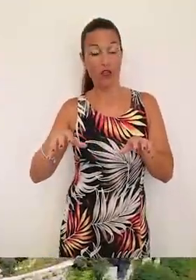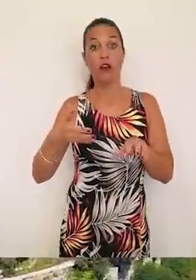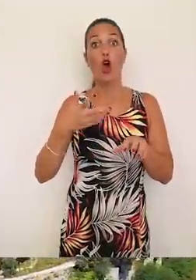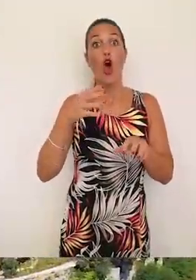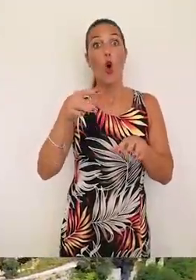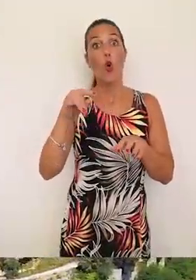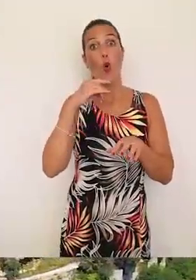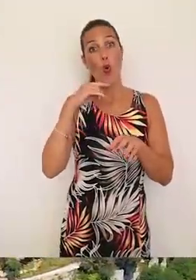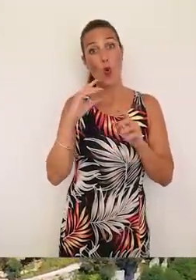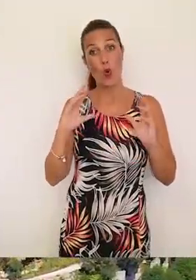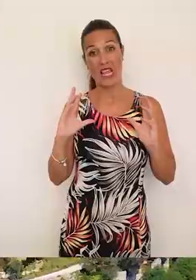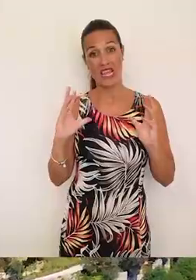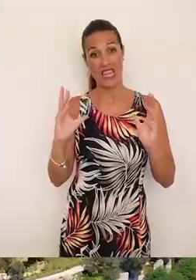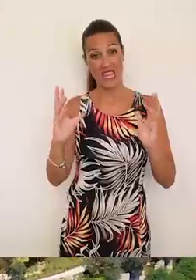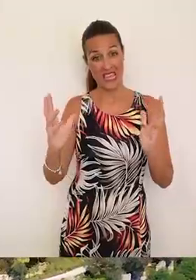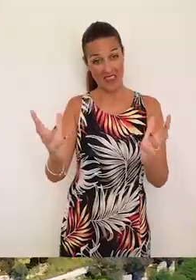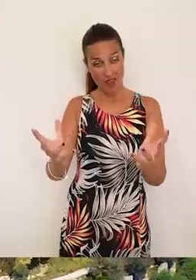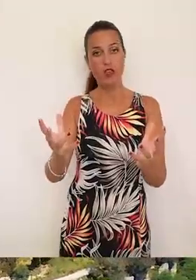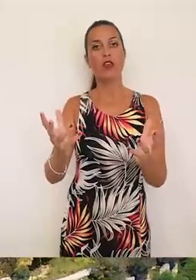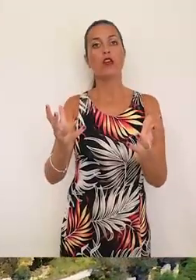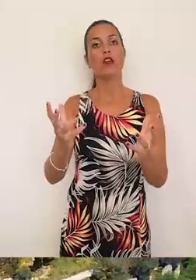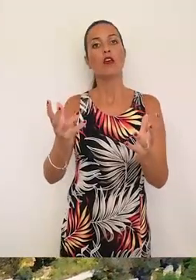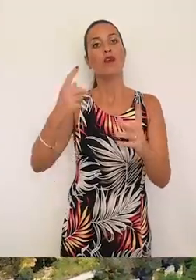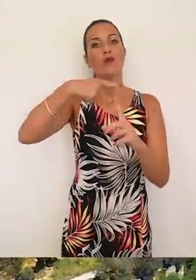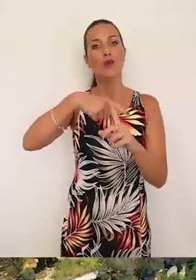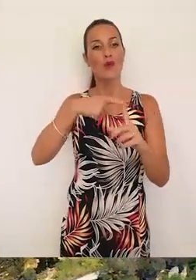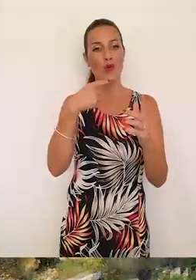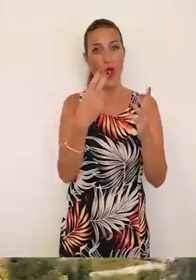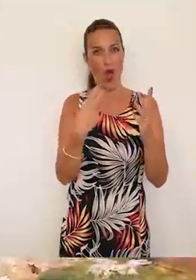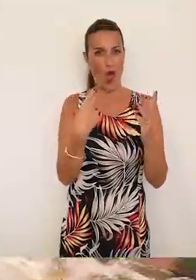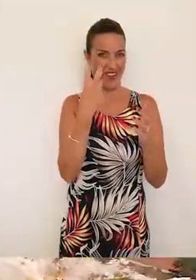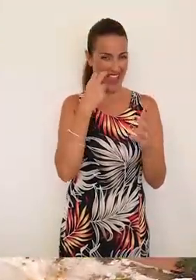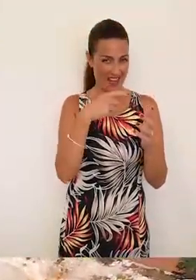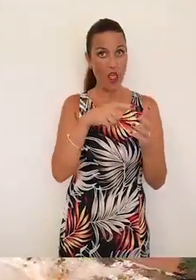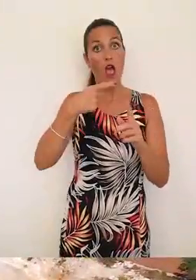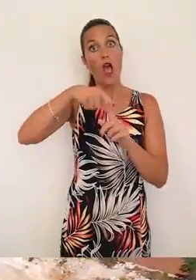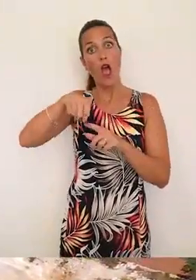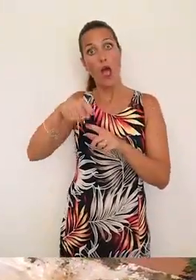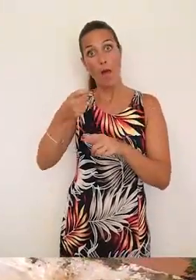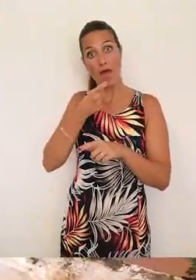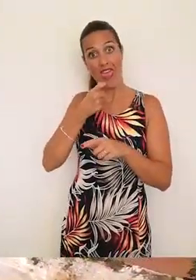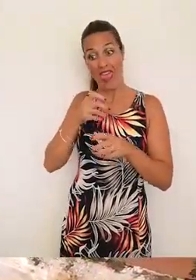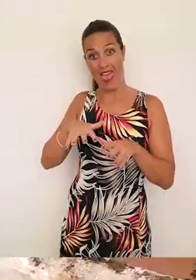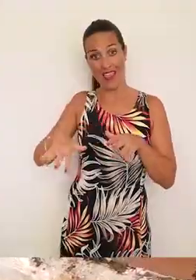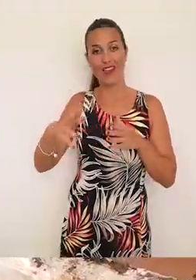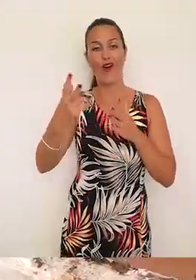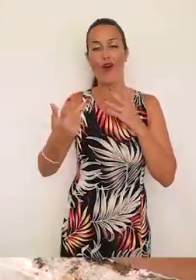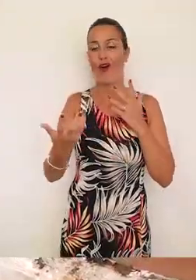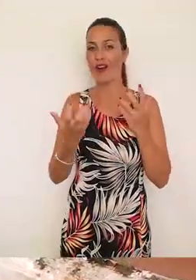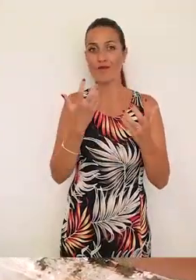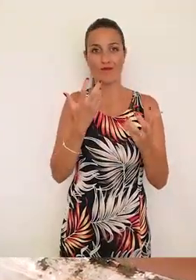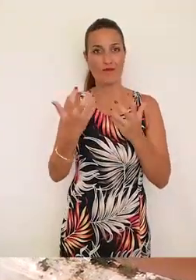Le sterminate e verdeggianti distese di oliveti si fondono con il paesaggio appartenente alla civiltà della pietra, creando